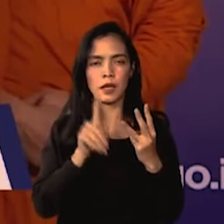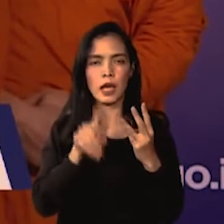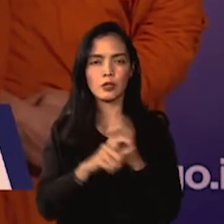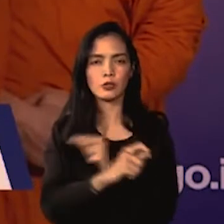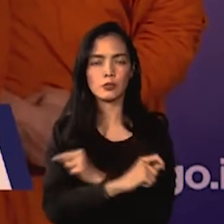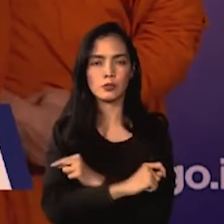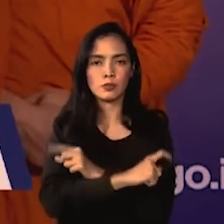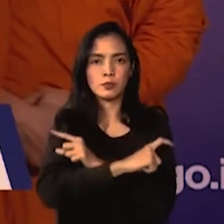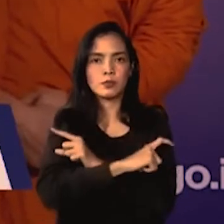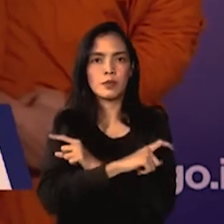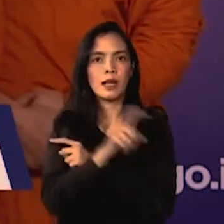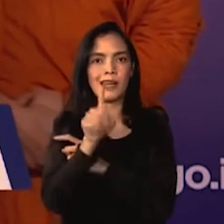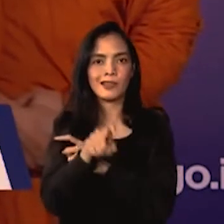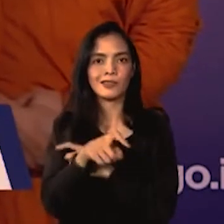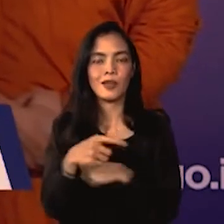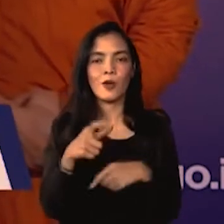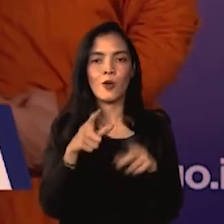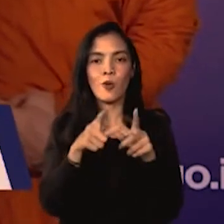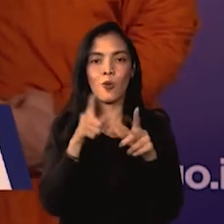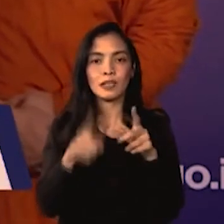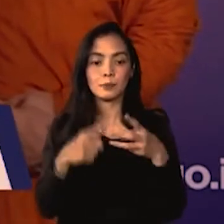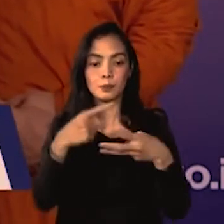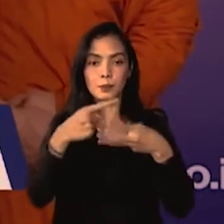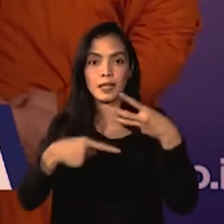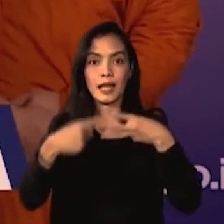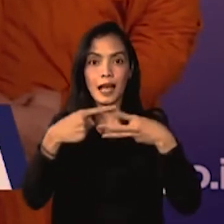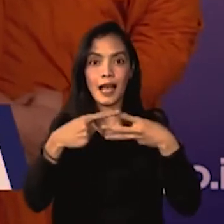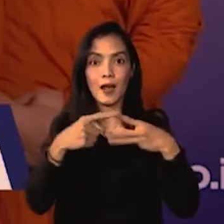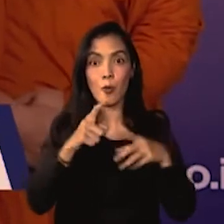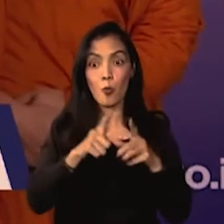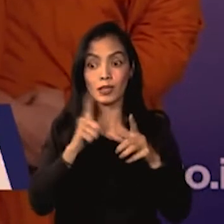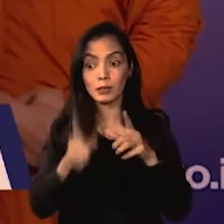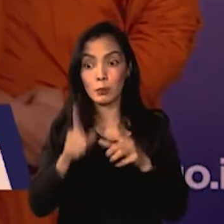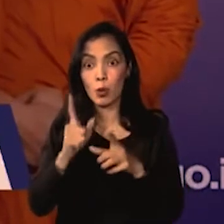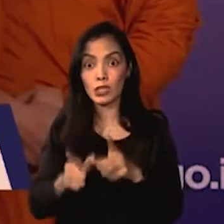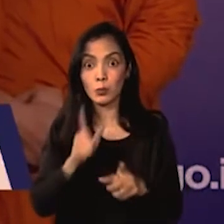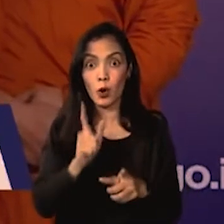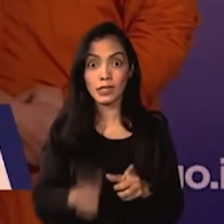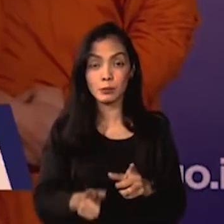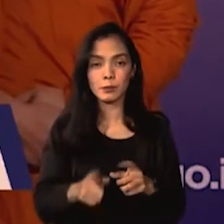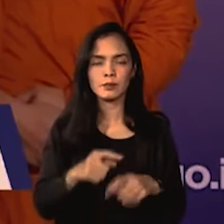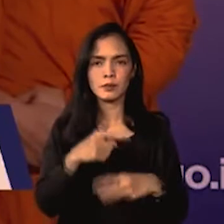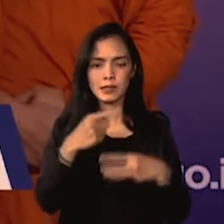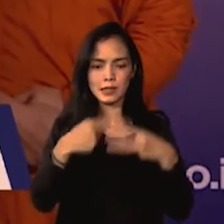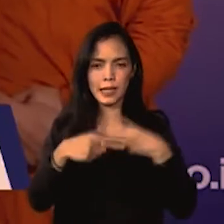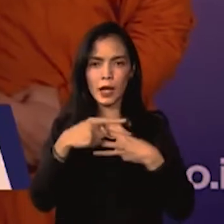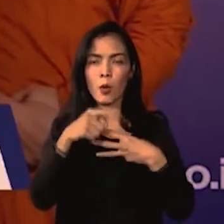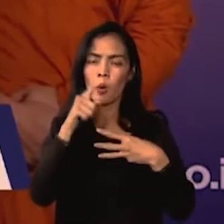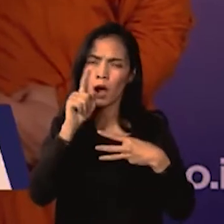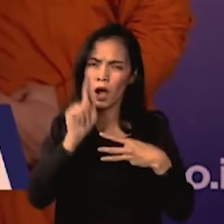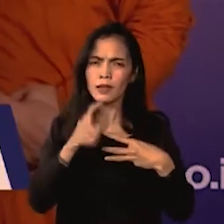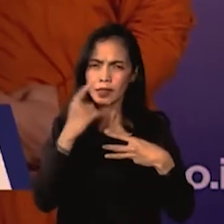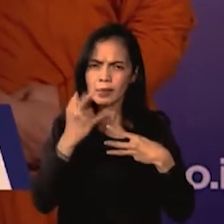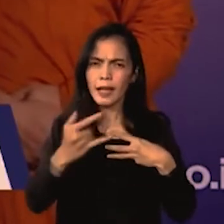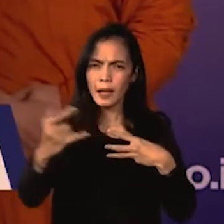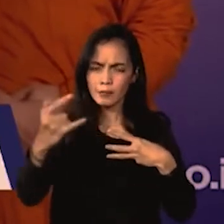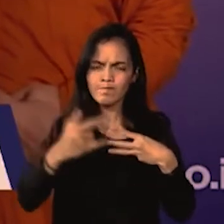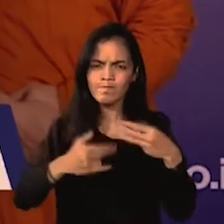rasa imun. Kewajiban-kewajiban semacam ini harus terus dilakukan dalam rangka